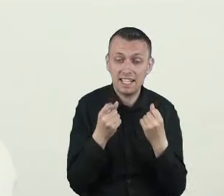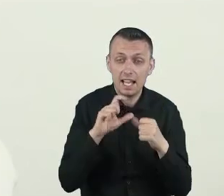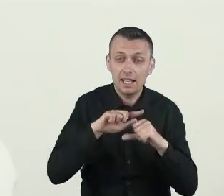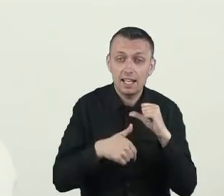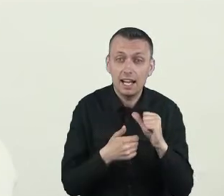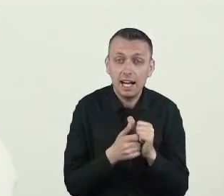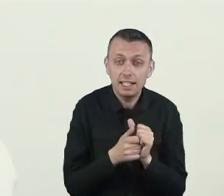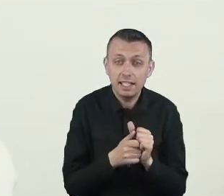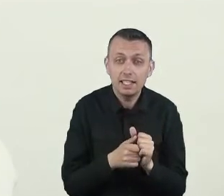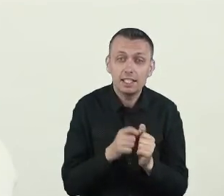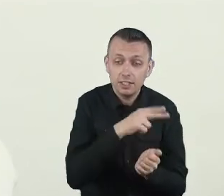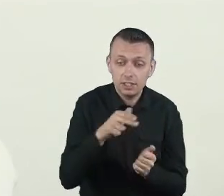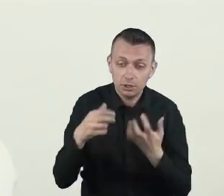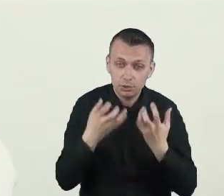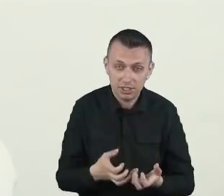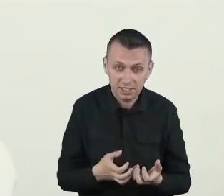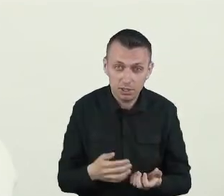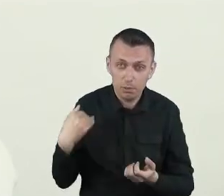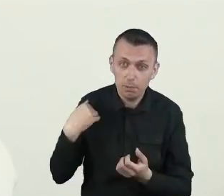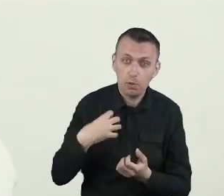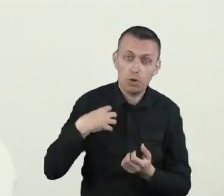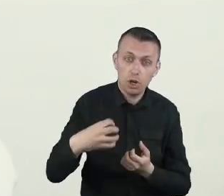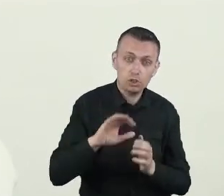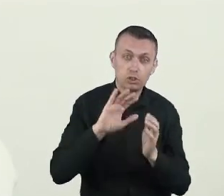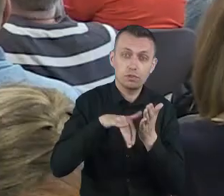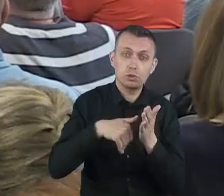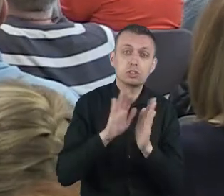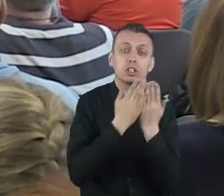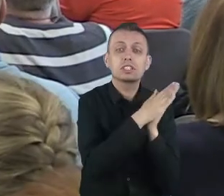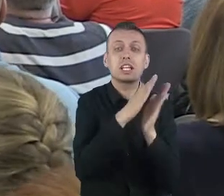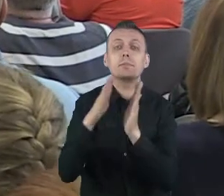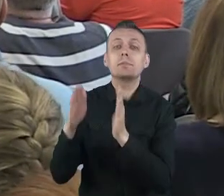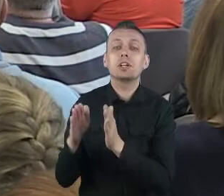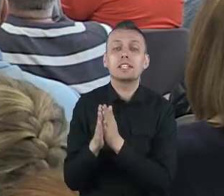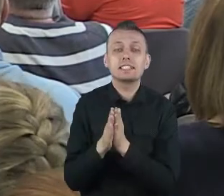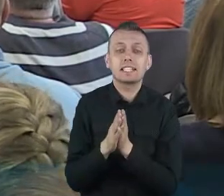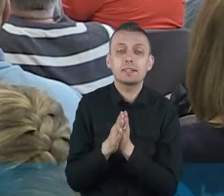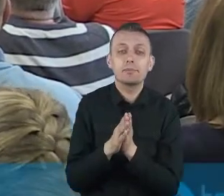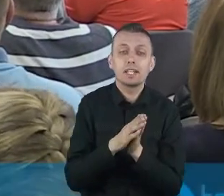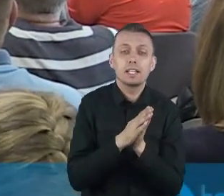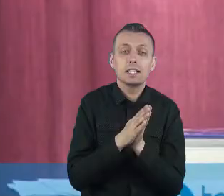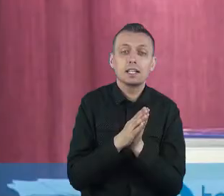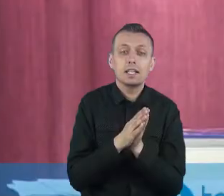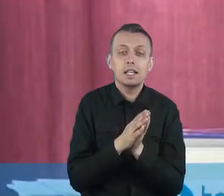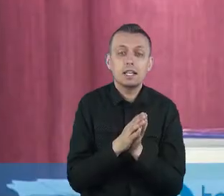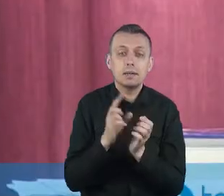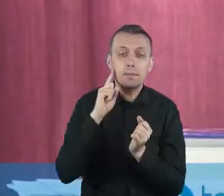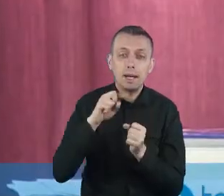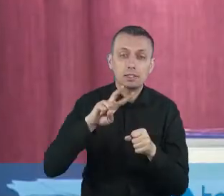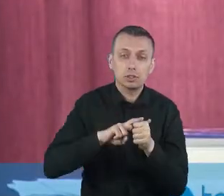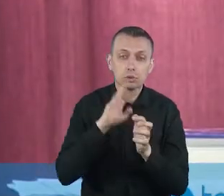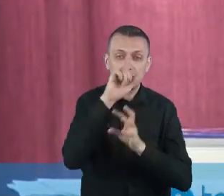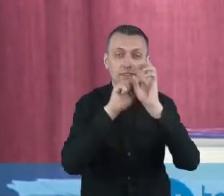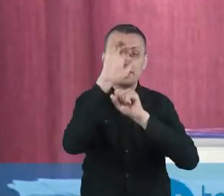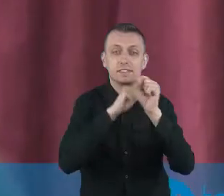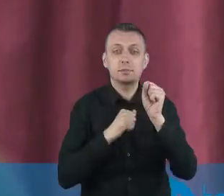Pustelnik, himalaista i alpinista, który był gościem kutnowskiej biblioteki. Biblioteczny cykl Mocna Literatura tym razem wspiął